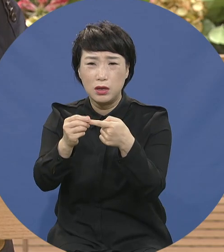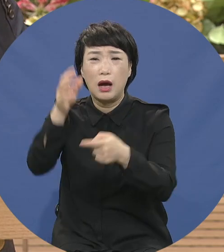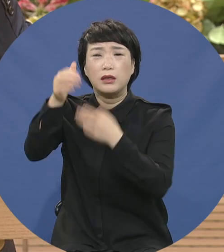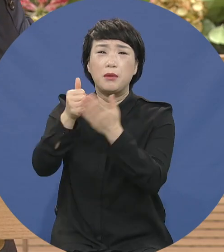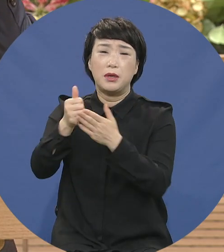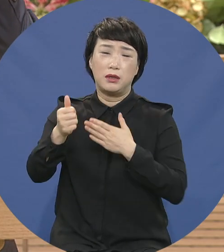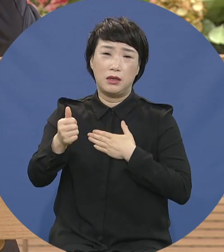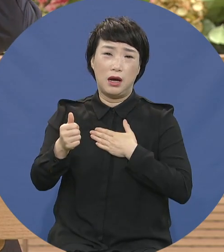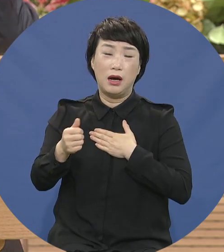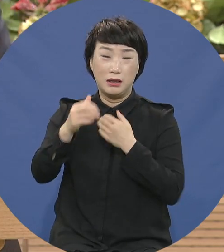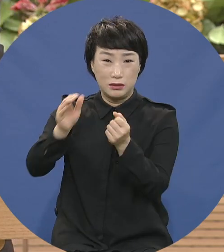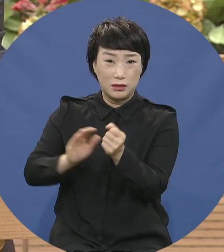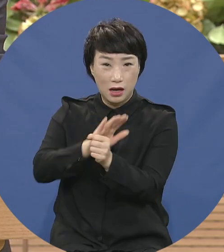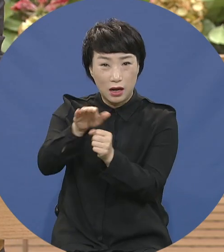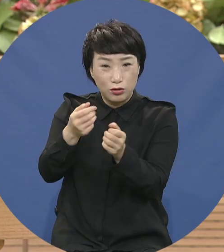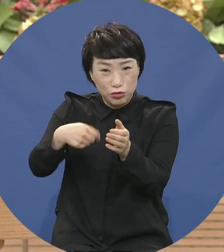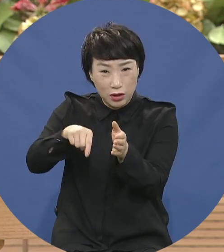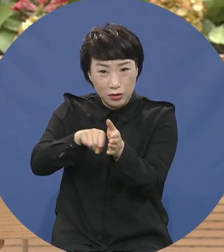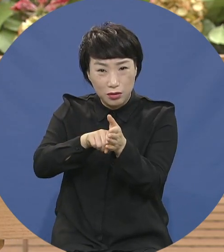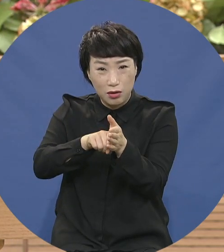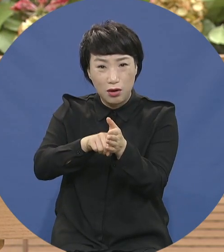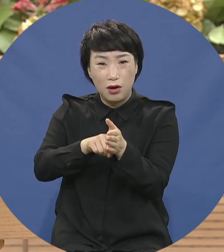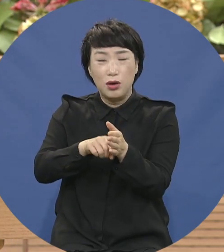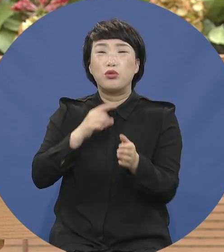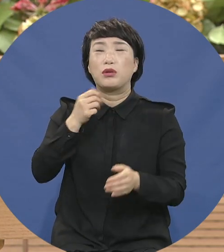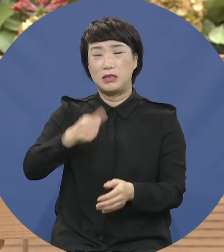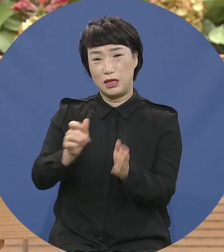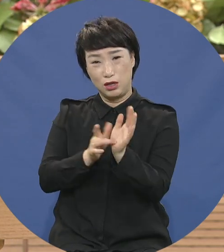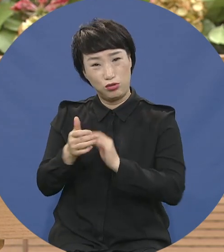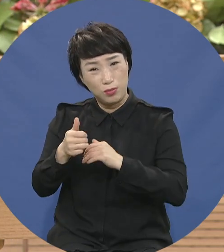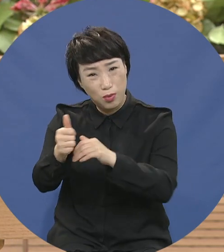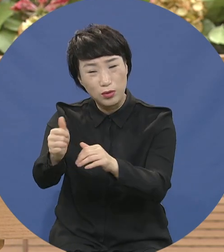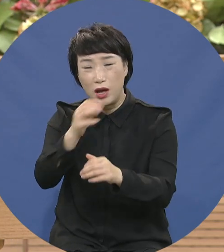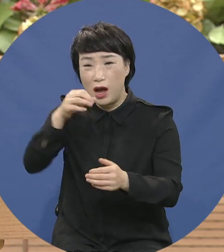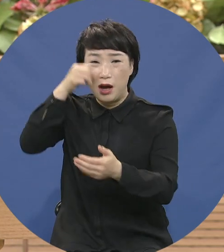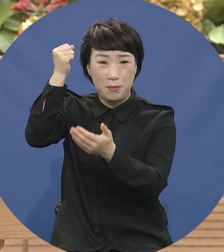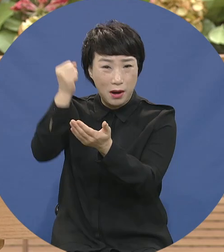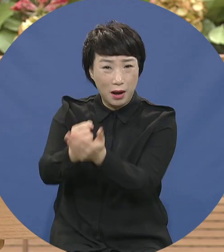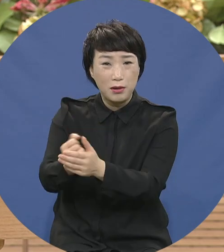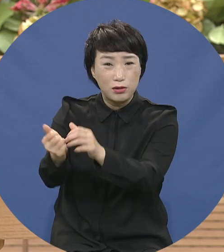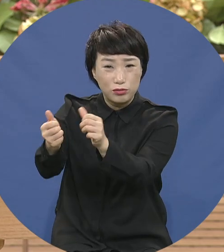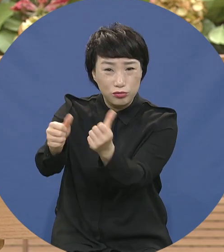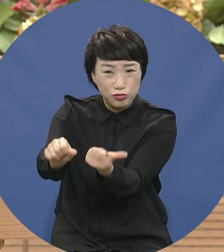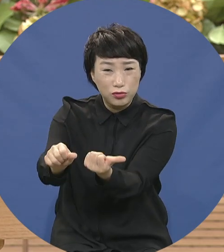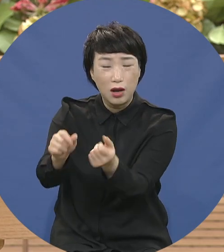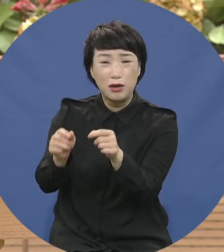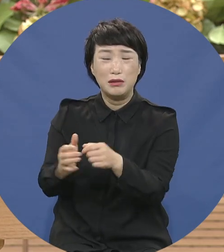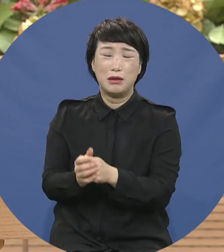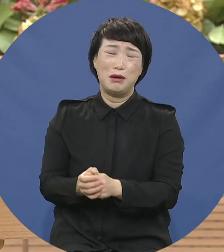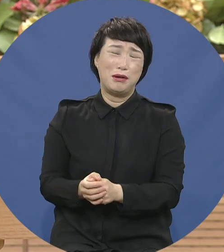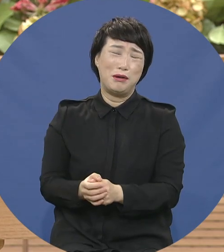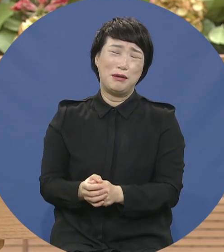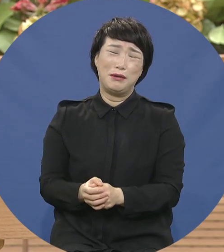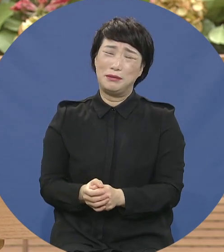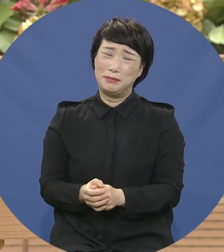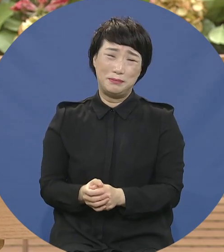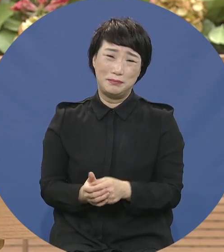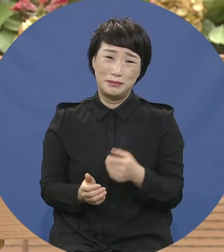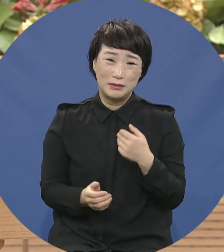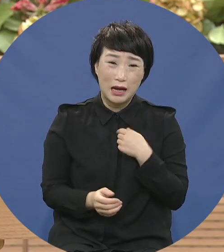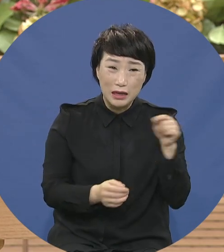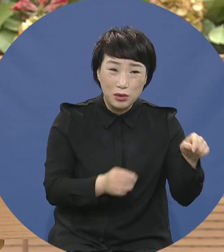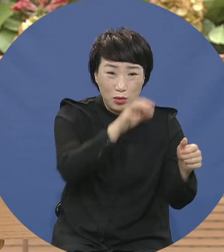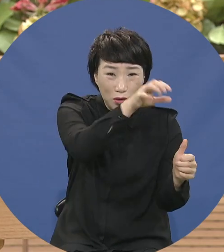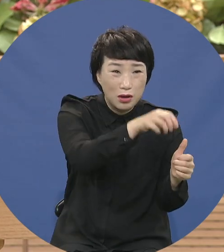하나님이 날 사랑하기 위해서 독생자를 보내서 십자가에서 잔인하게 그렇게 죽여